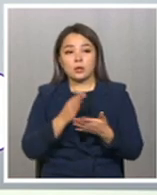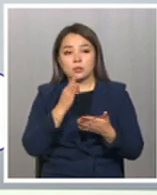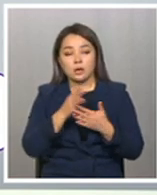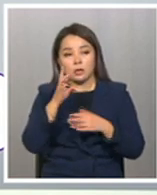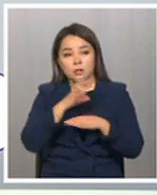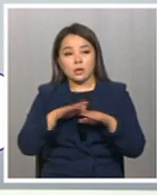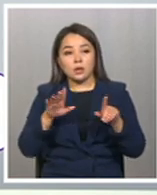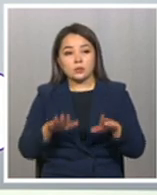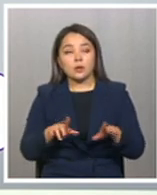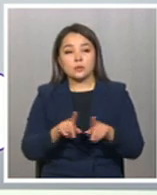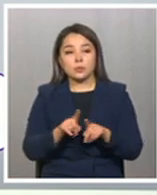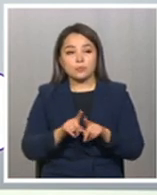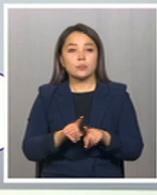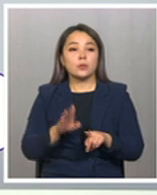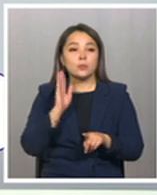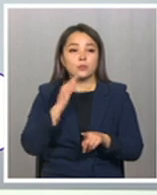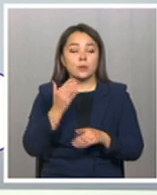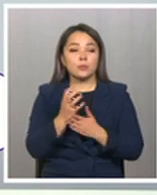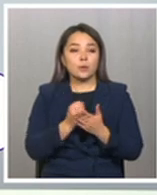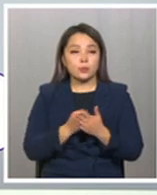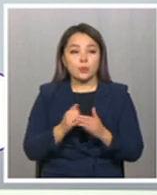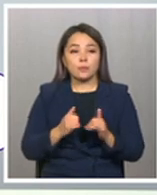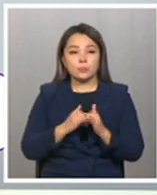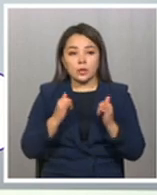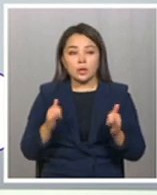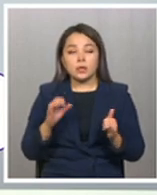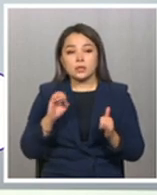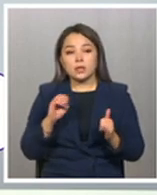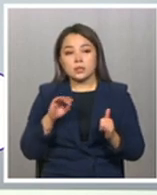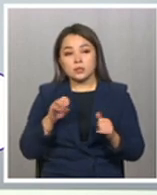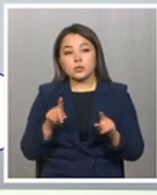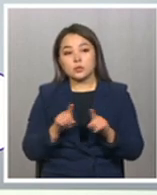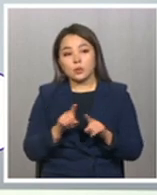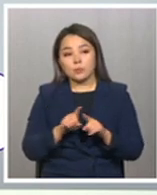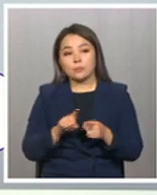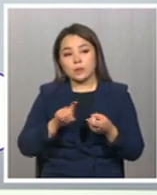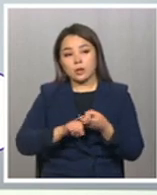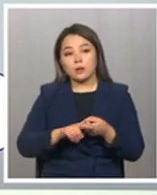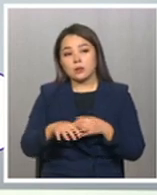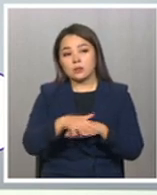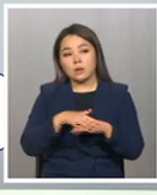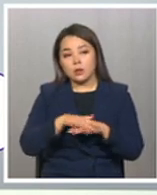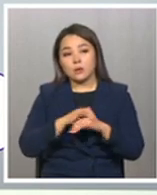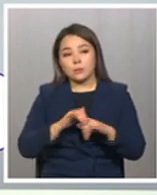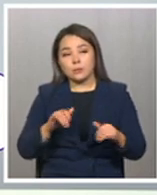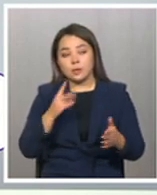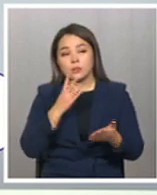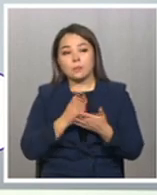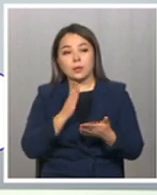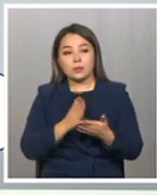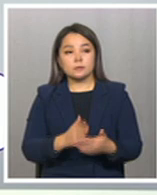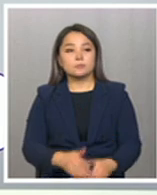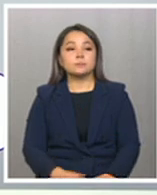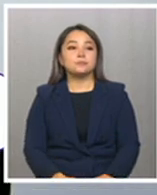ірі және әрі су мол өзені Ертіс өзені осы аймақ арқылы ағып өтеді.